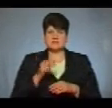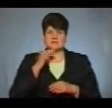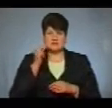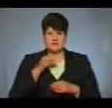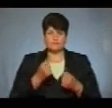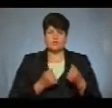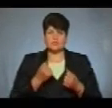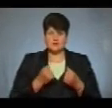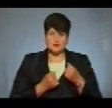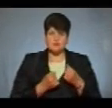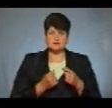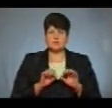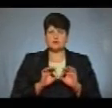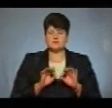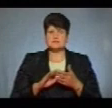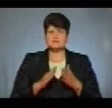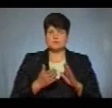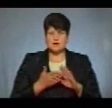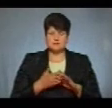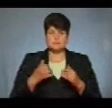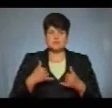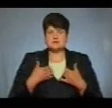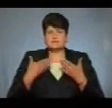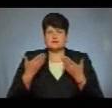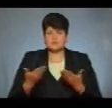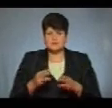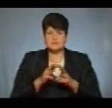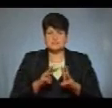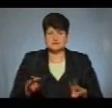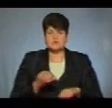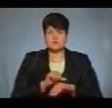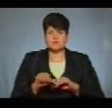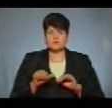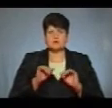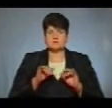водія. За коментарем щодо ситуації ми звернулись також у Міністерство закордонних справ